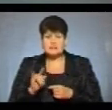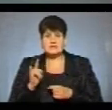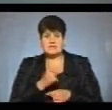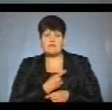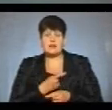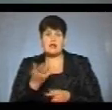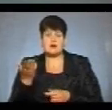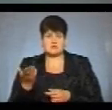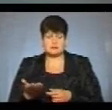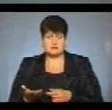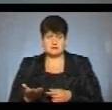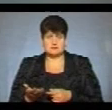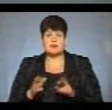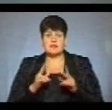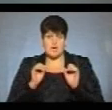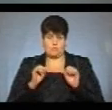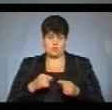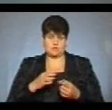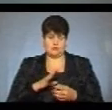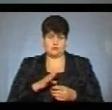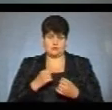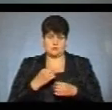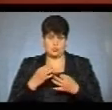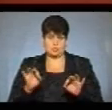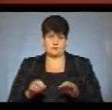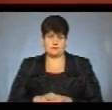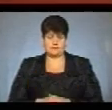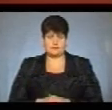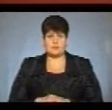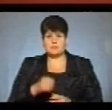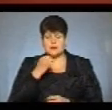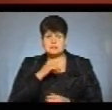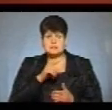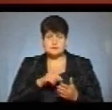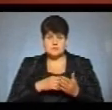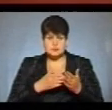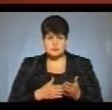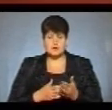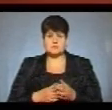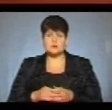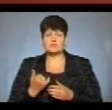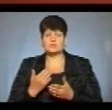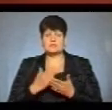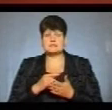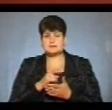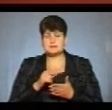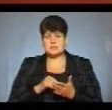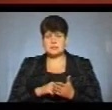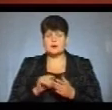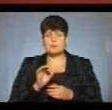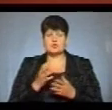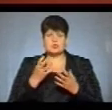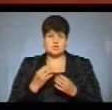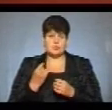лікарні. Як таке можна було допустити? Я вам дуже дякую за запитання. Тобто, тут знову йдеться про ще одні